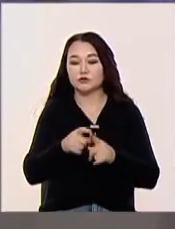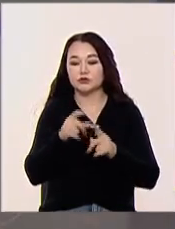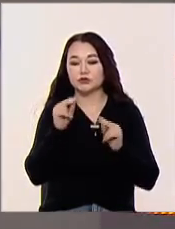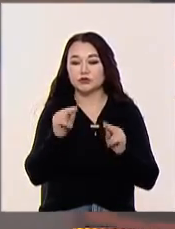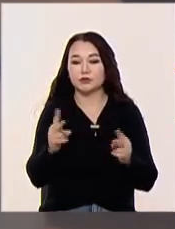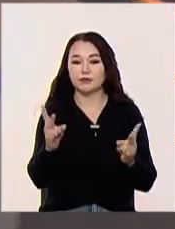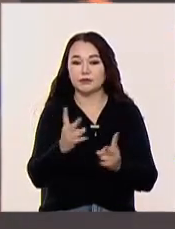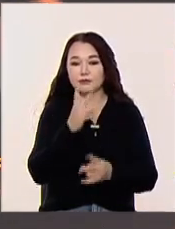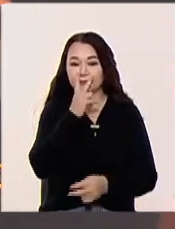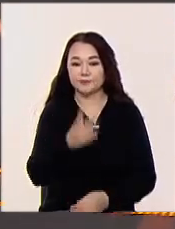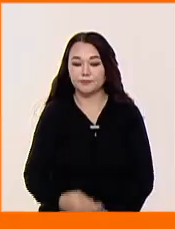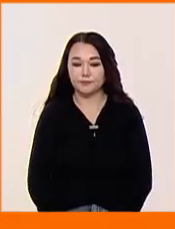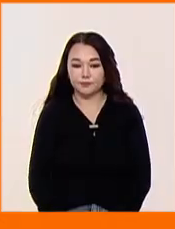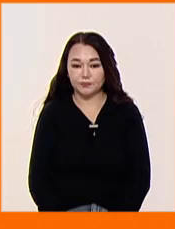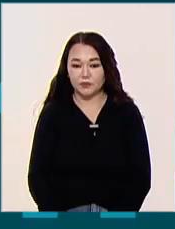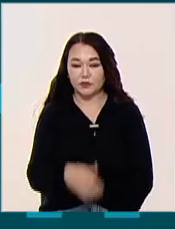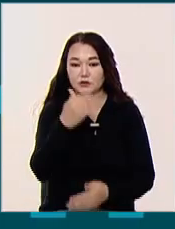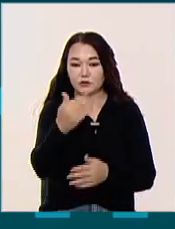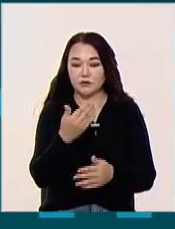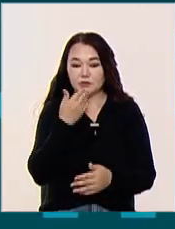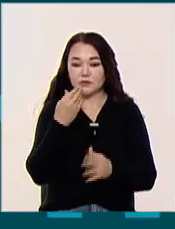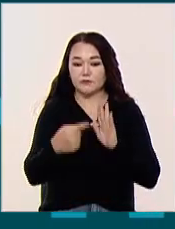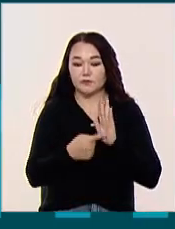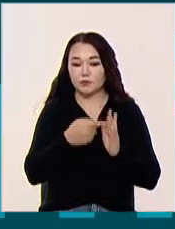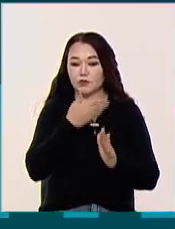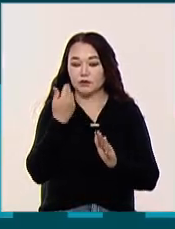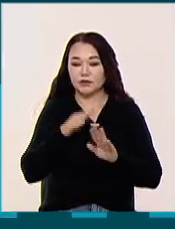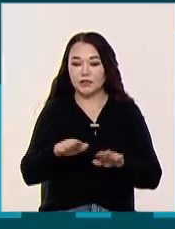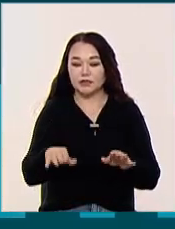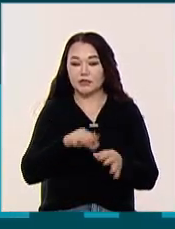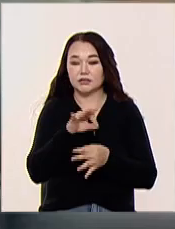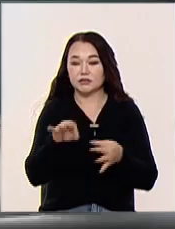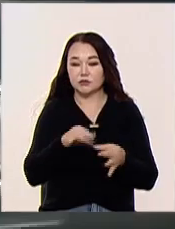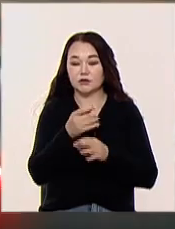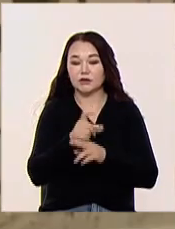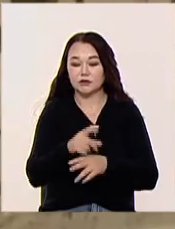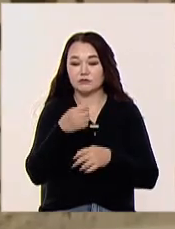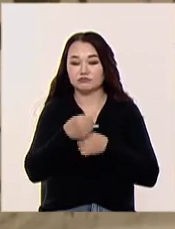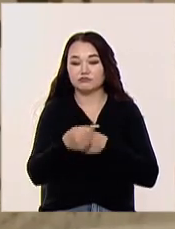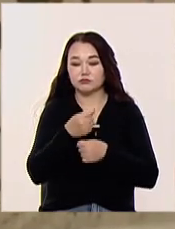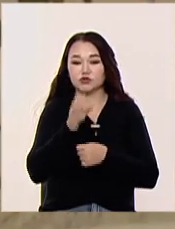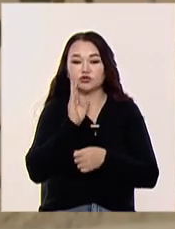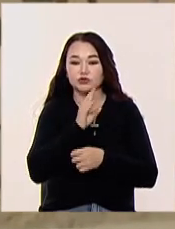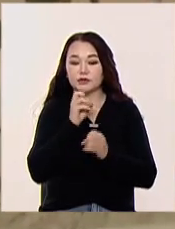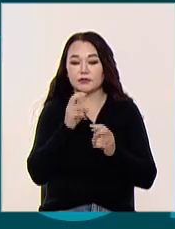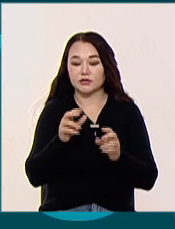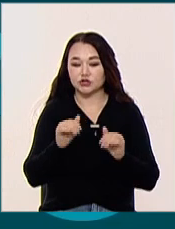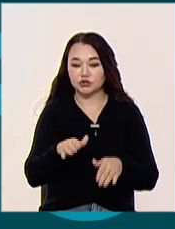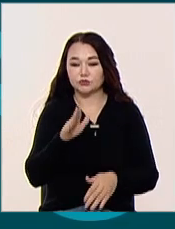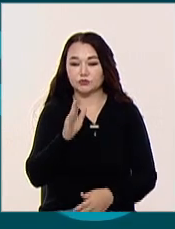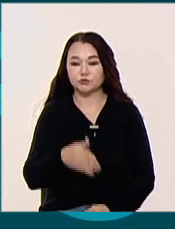көретіндеріңіз. Сенің сұрауың жоқ. Асырап алған балаларына осылай деп қоқан лоққы жасаған әйелдің ісі қалай